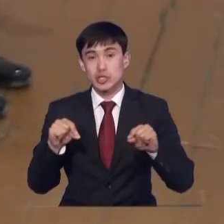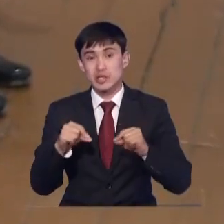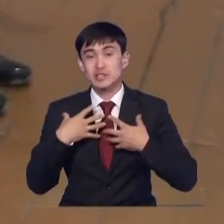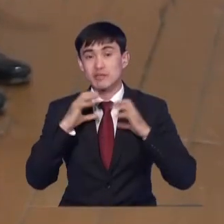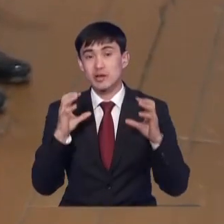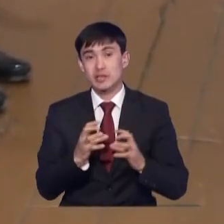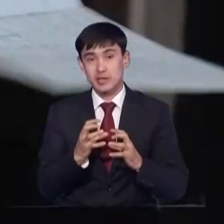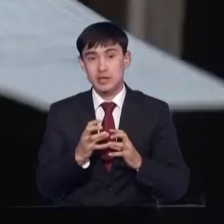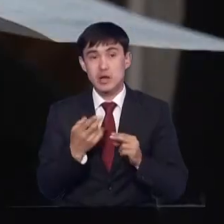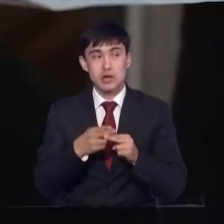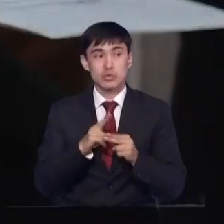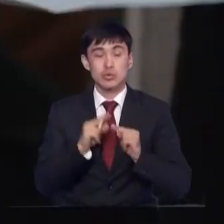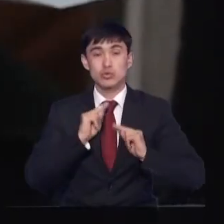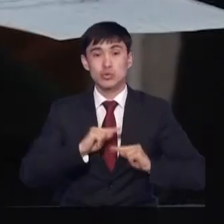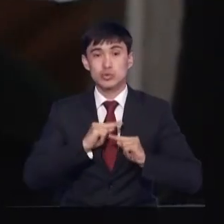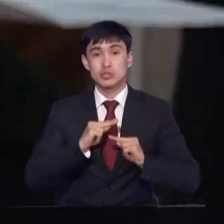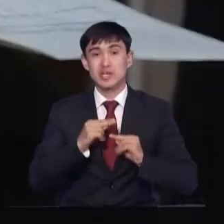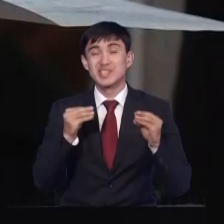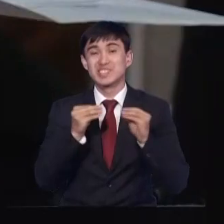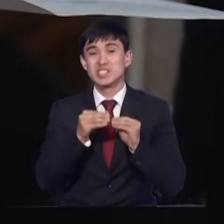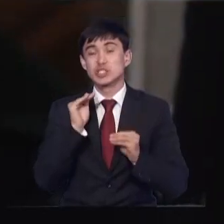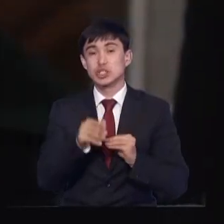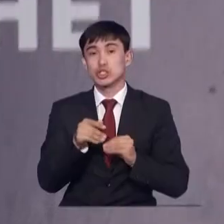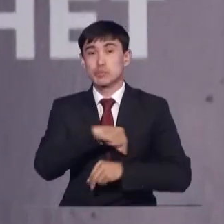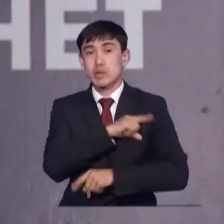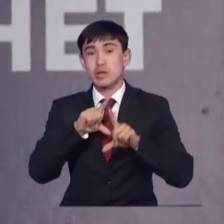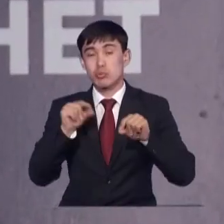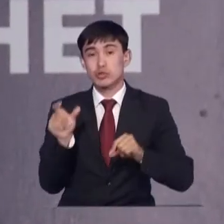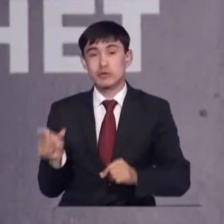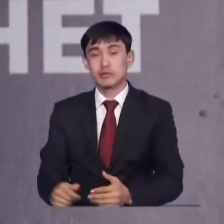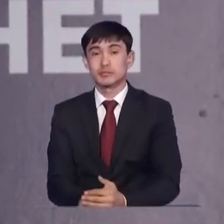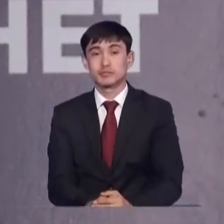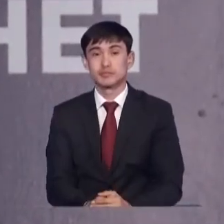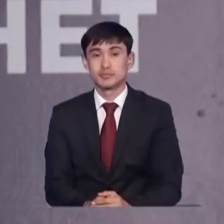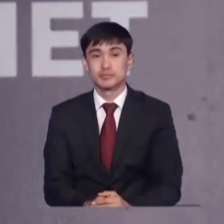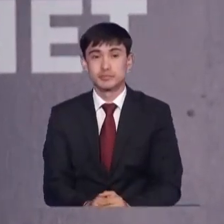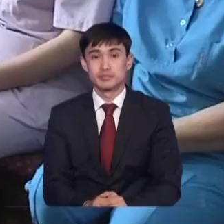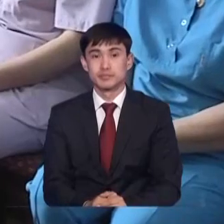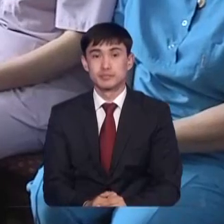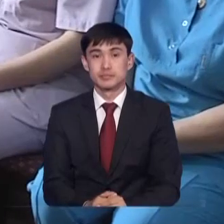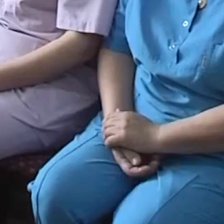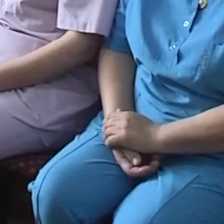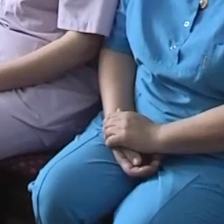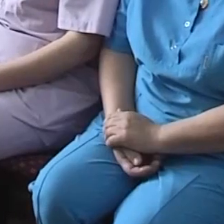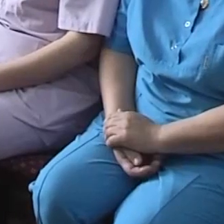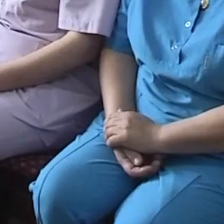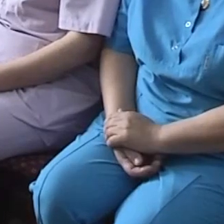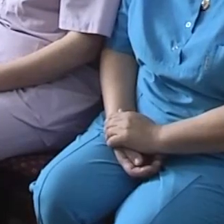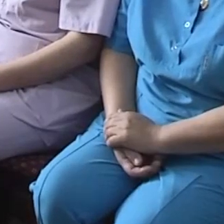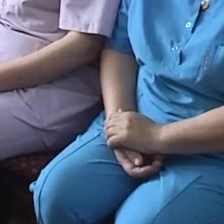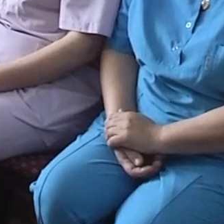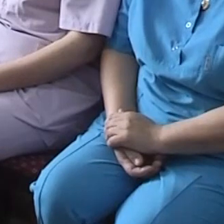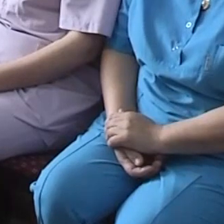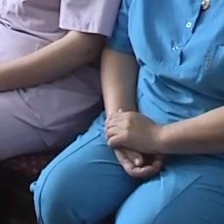здравоохранения в которых трудится порядка 10.000 медработников яломан турсын канов Нурай ба зарн Абзал нуси пов